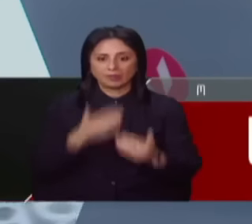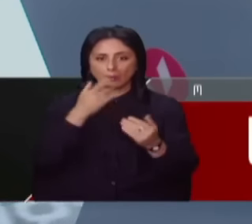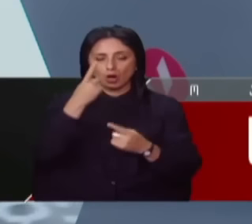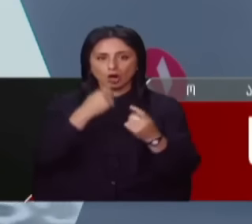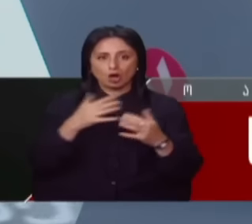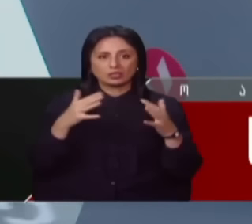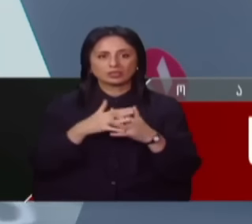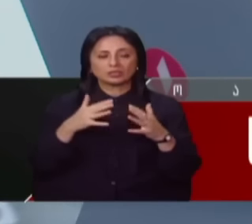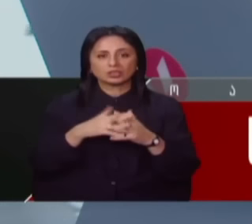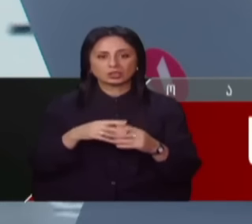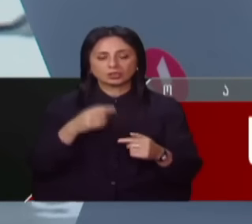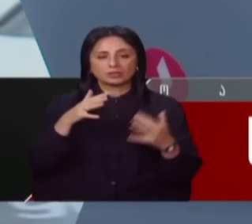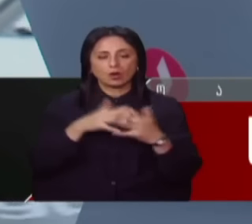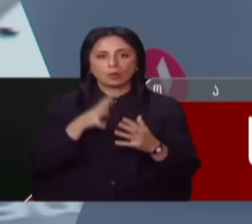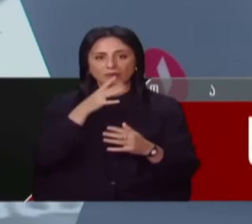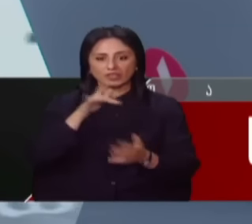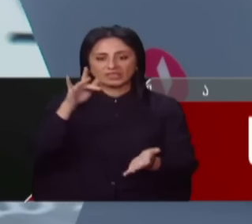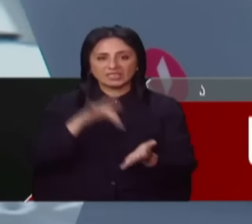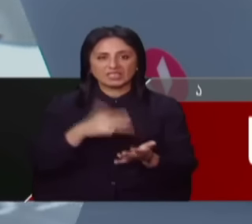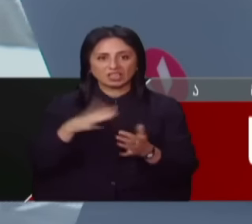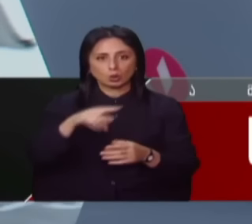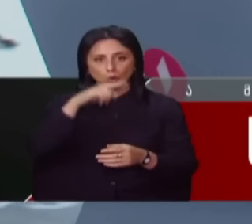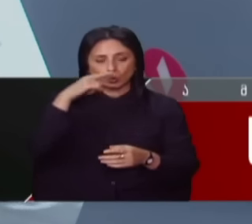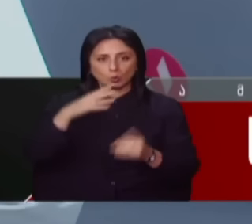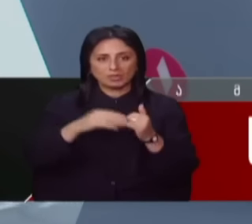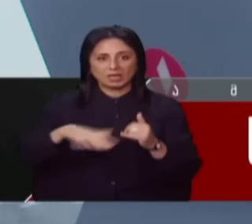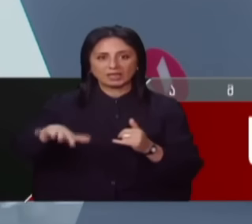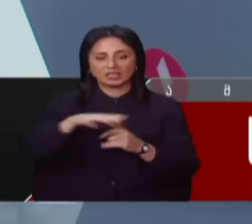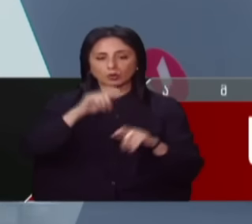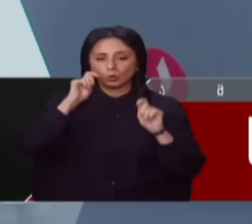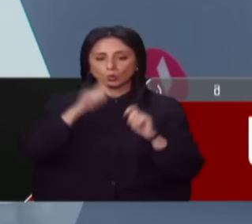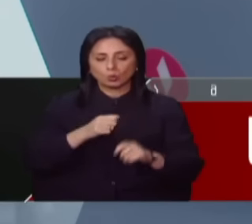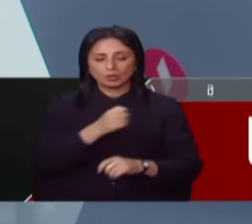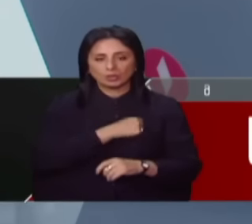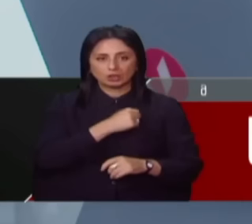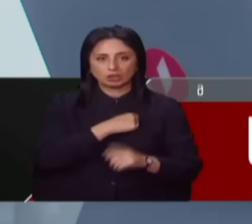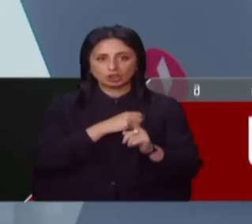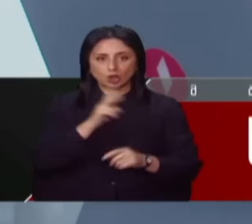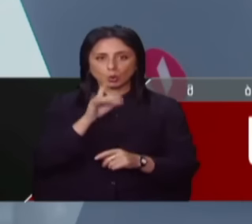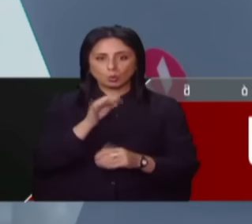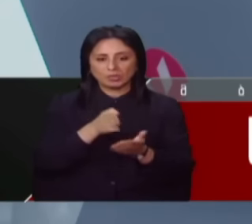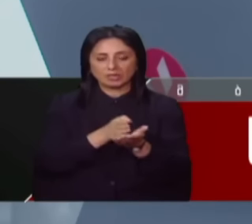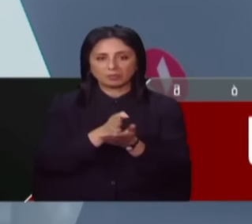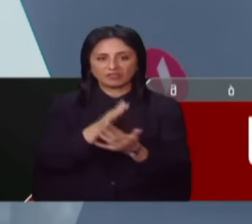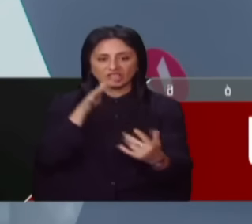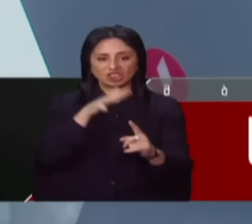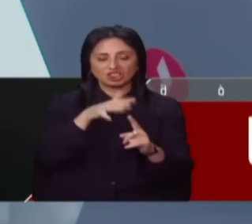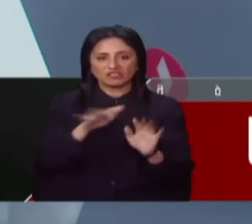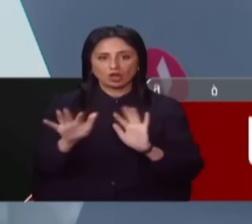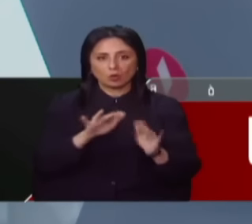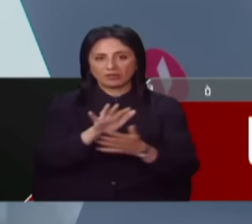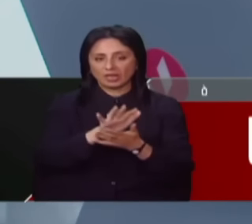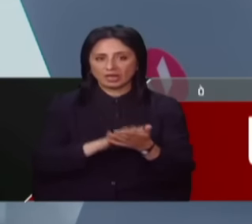ცნობები ფრონტის ხაზი და საბრძოლო მოქმედებების ეპიცენტრი ახლა უკვე რუსეთის ტერიტორიაზეა. უკრაინის შეერაღებული ძალები კურსკის მიმართულებით შეტევით